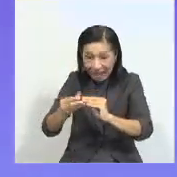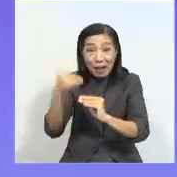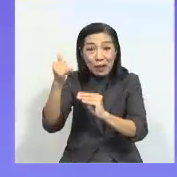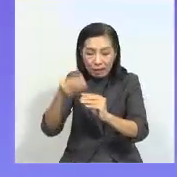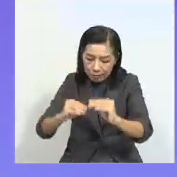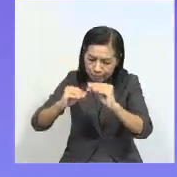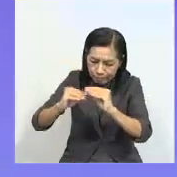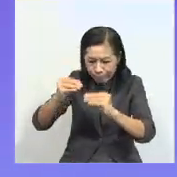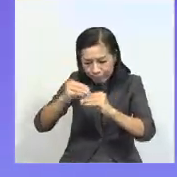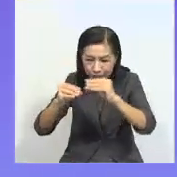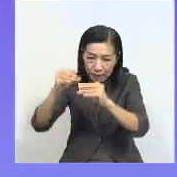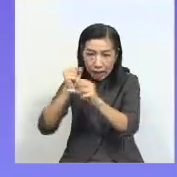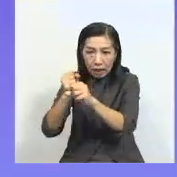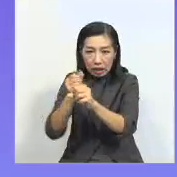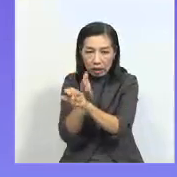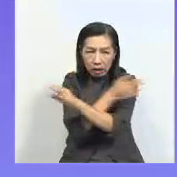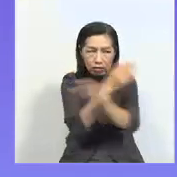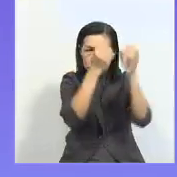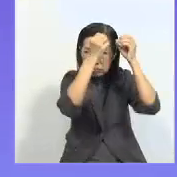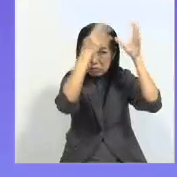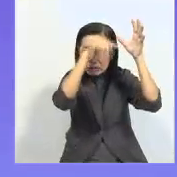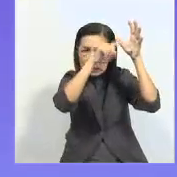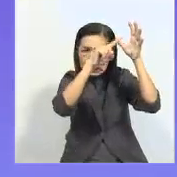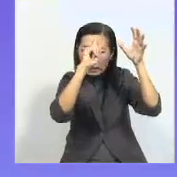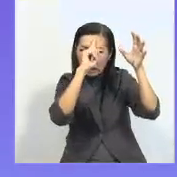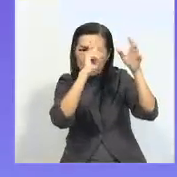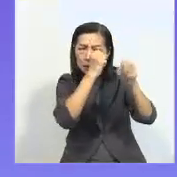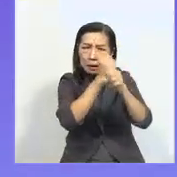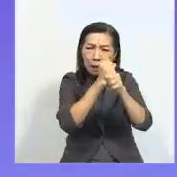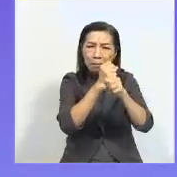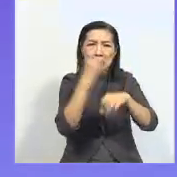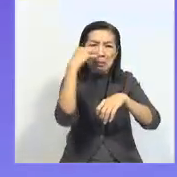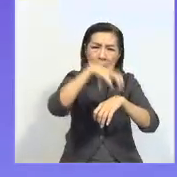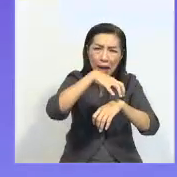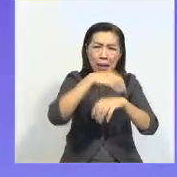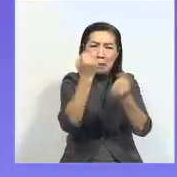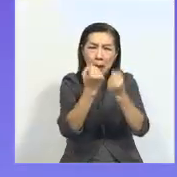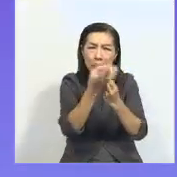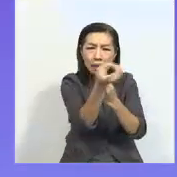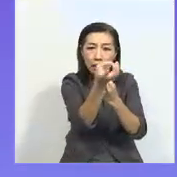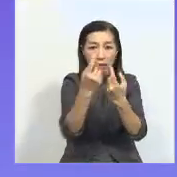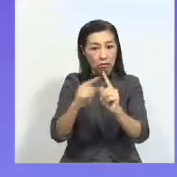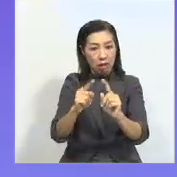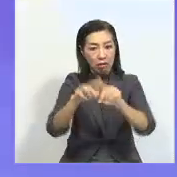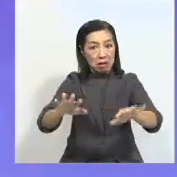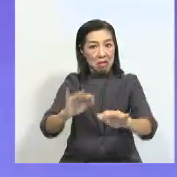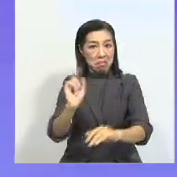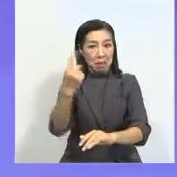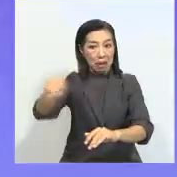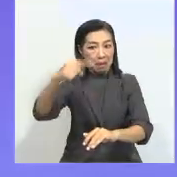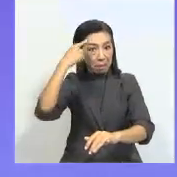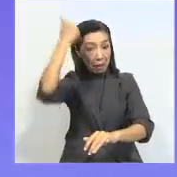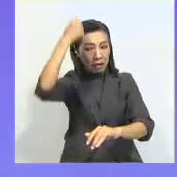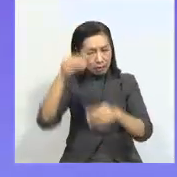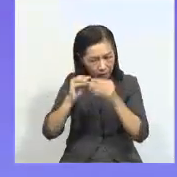มีเขาเรียกกรอบความคิด ใช่แล้วก็ จัดอยู่ไม่กี่อย่างแต่ว่าเด็กสมัยนี้เขาสามารถนำเลโก้แบบนี้ค่ะคุณผู้ชม